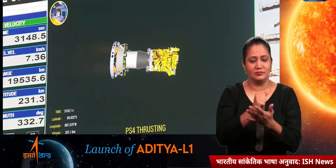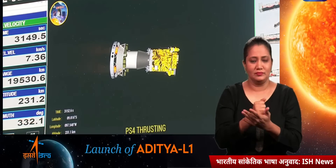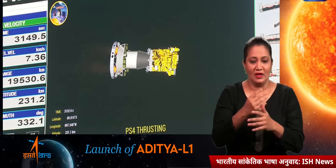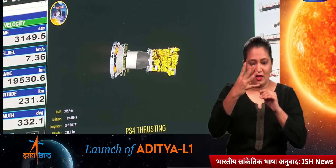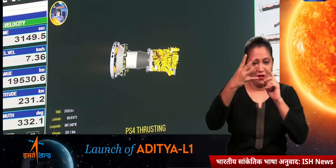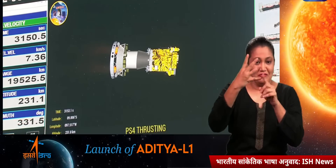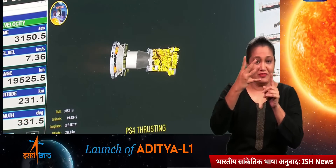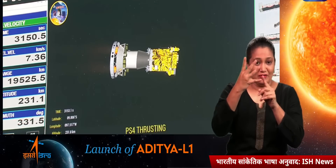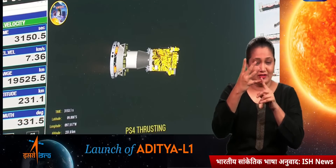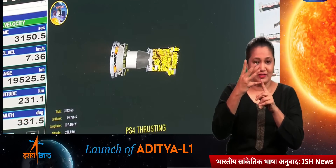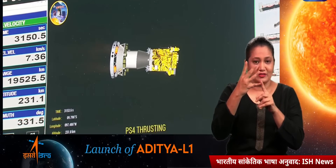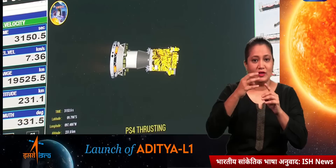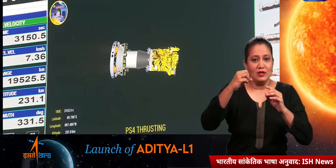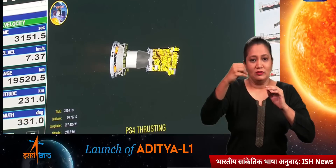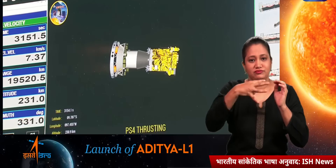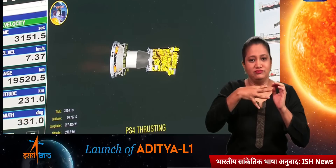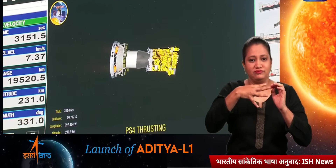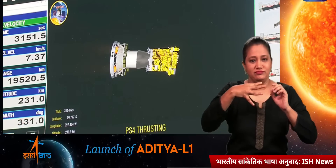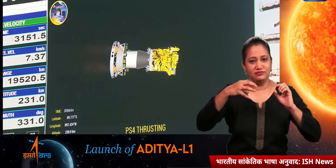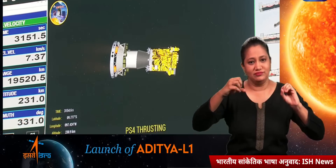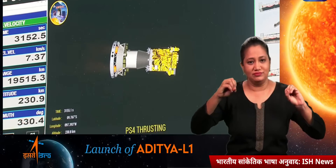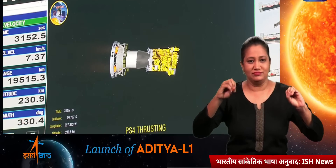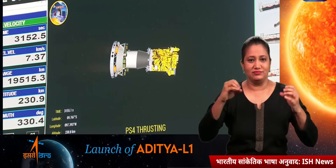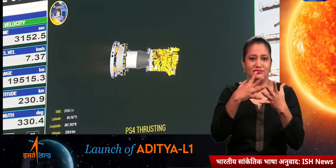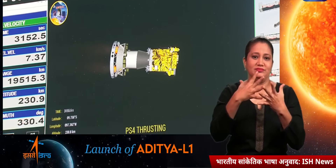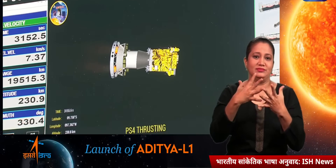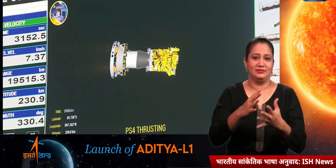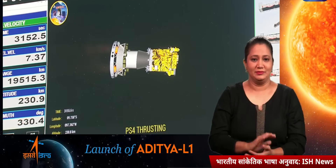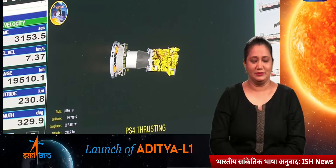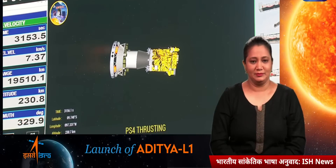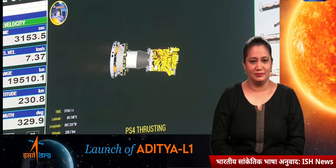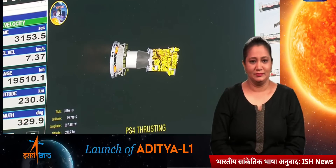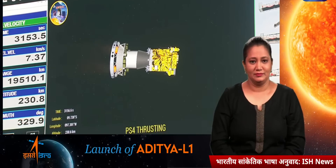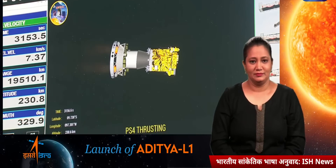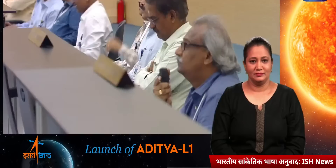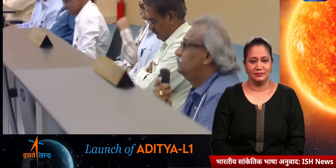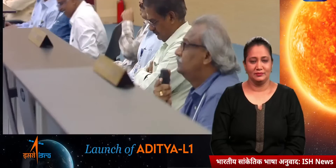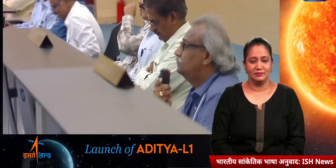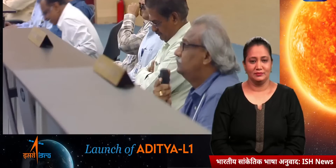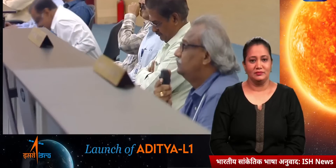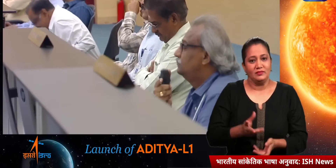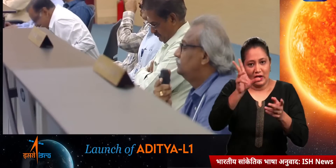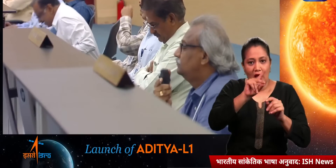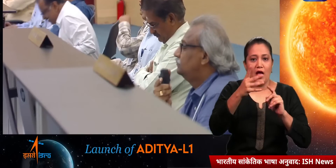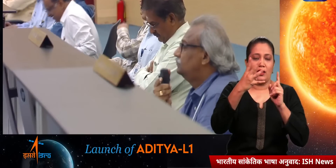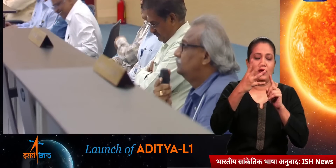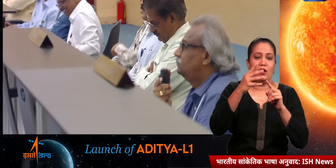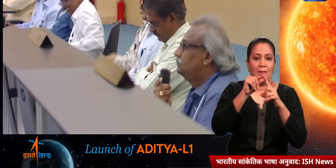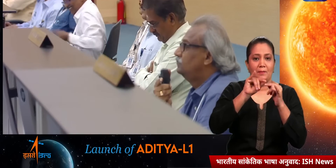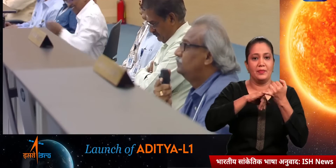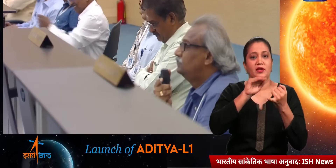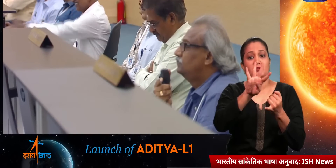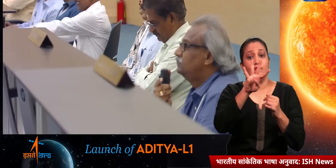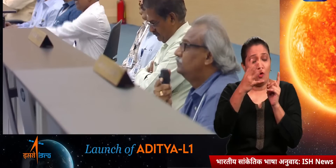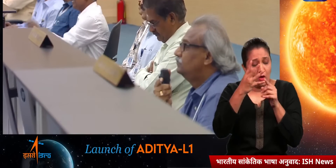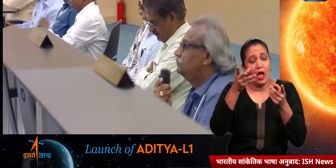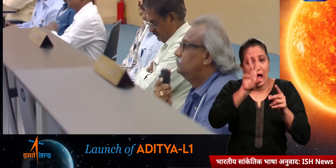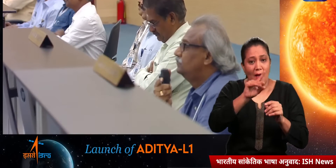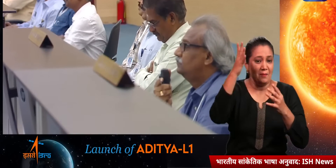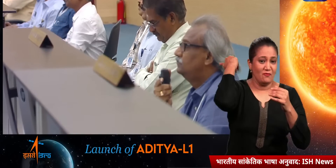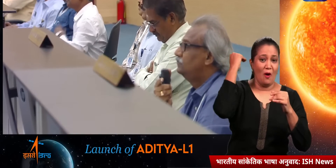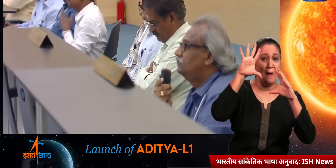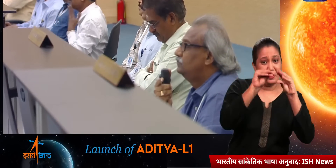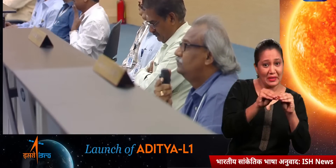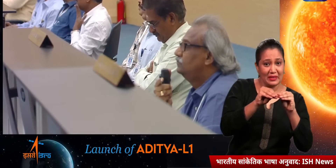चरण का प्रज्वलन शुरू हो चुका है। यह पुनः प्रज्वलन है PS4 का कोस्टिंग फेज